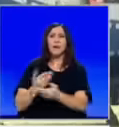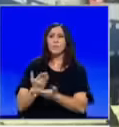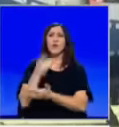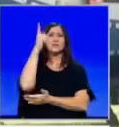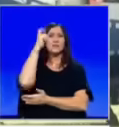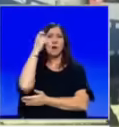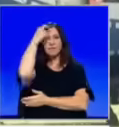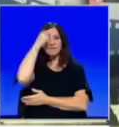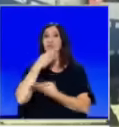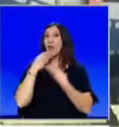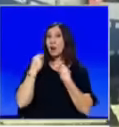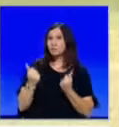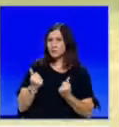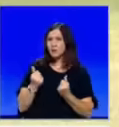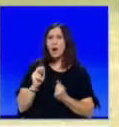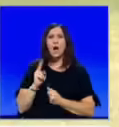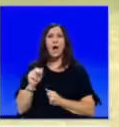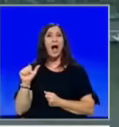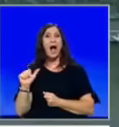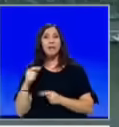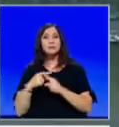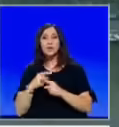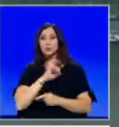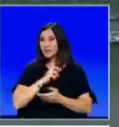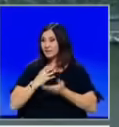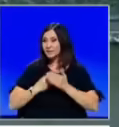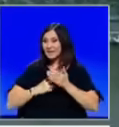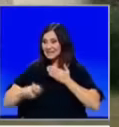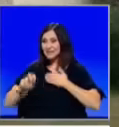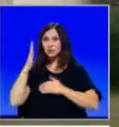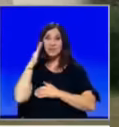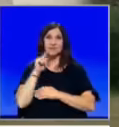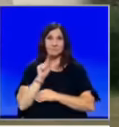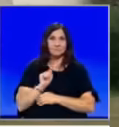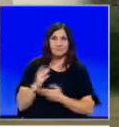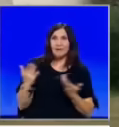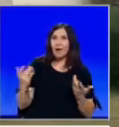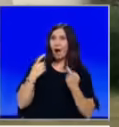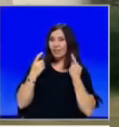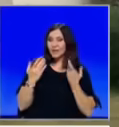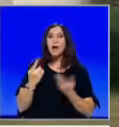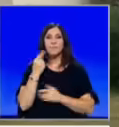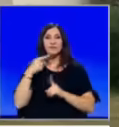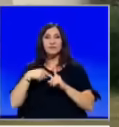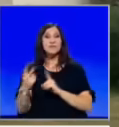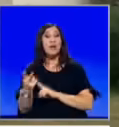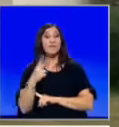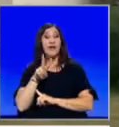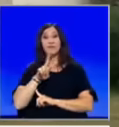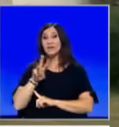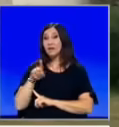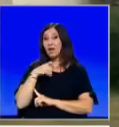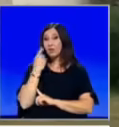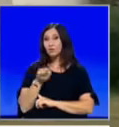сигнал в МВР за липсата му. Как Ал-Хасан успява да напусне страната, остава загадка. В първите месеци на